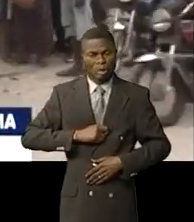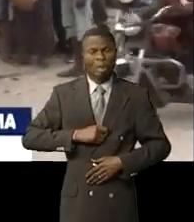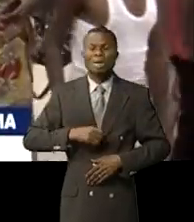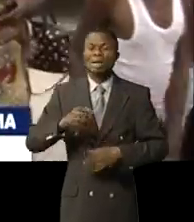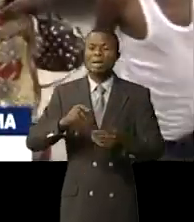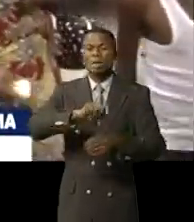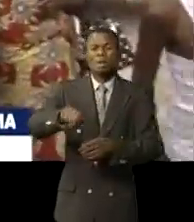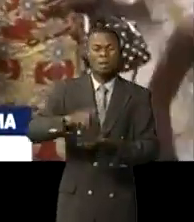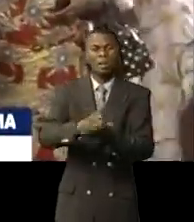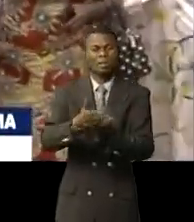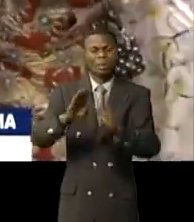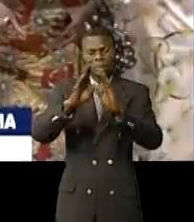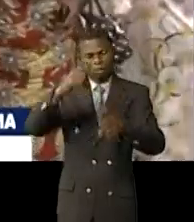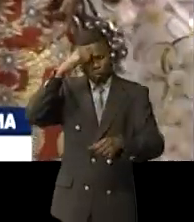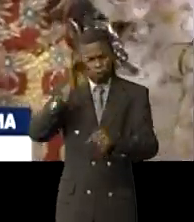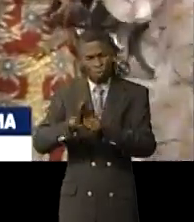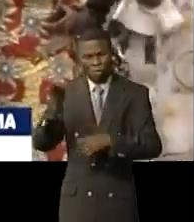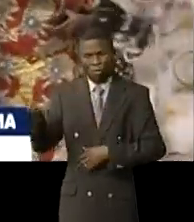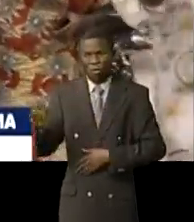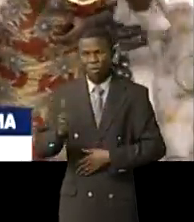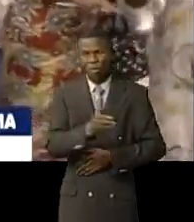ménagère continuent d'en souffrir.